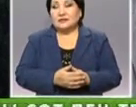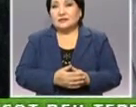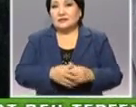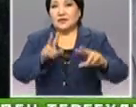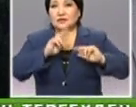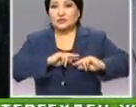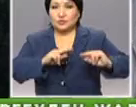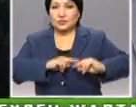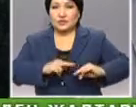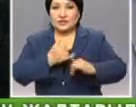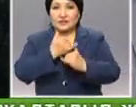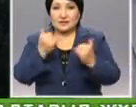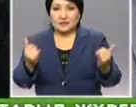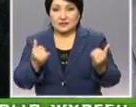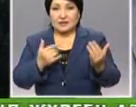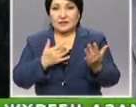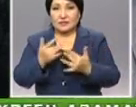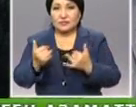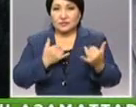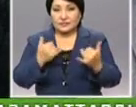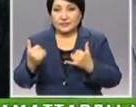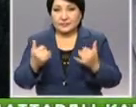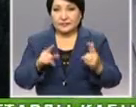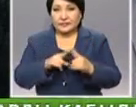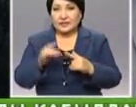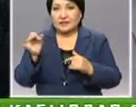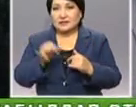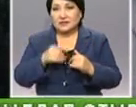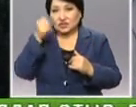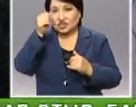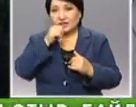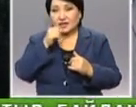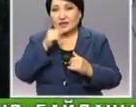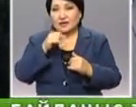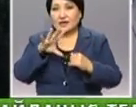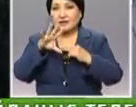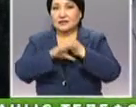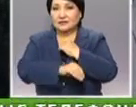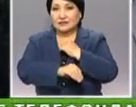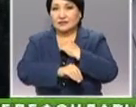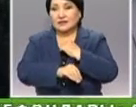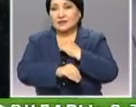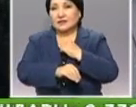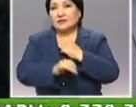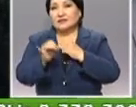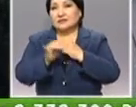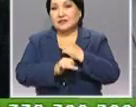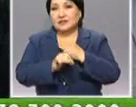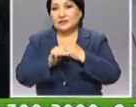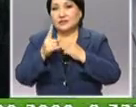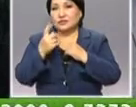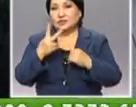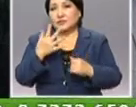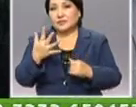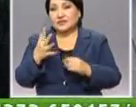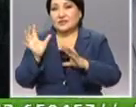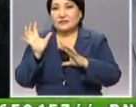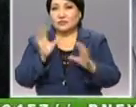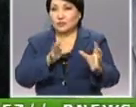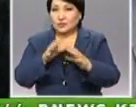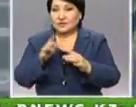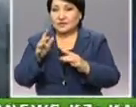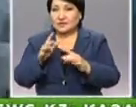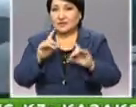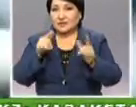жұмыс жасайды. Қала бағыттарына и жылдың аяғында және 125 автобус әлі